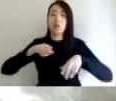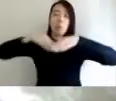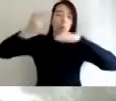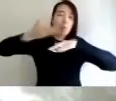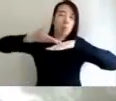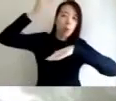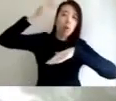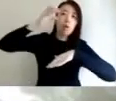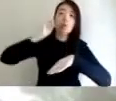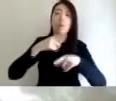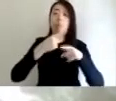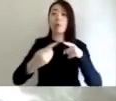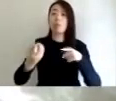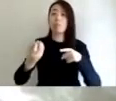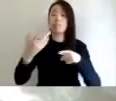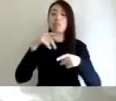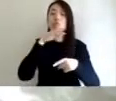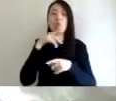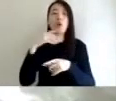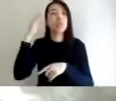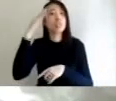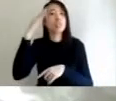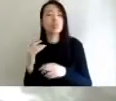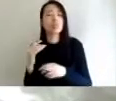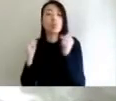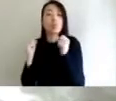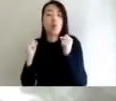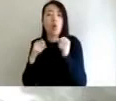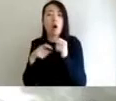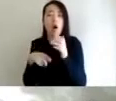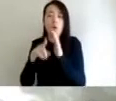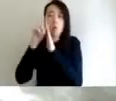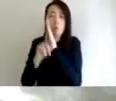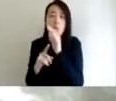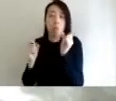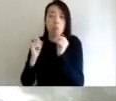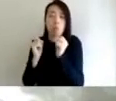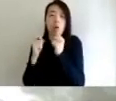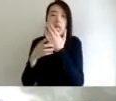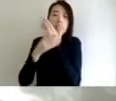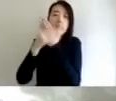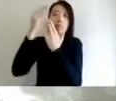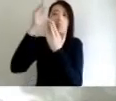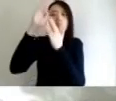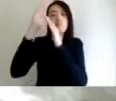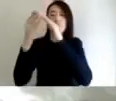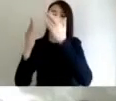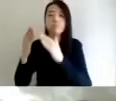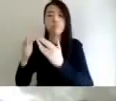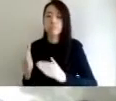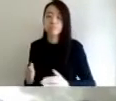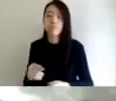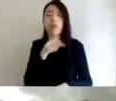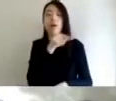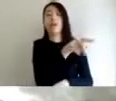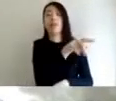天一啲比較凍乾嘅日子咧，佢會佢嘅枝葉咧，佢嘅葉啦就會脱落，咁就留翻啲